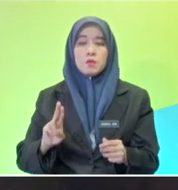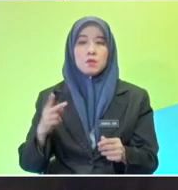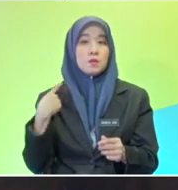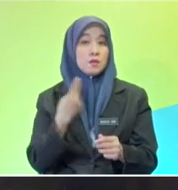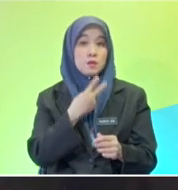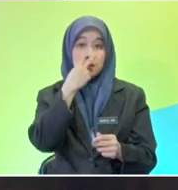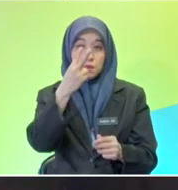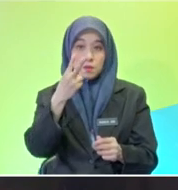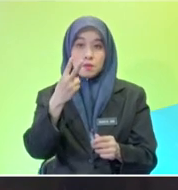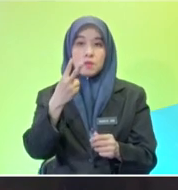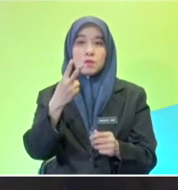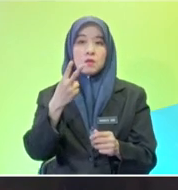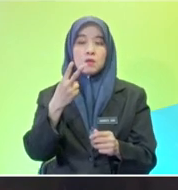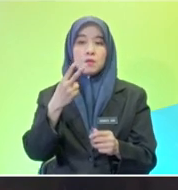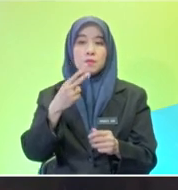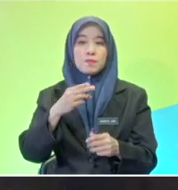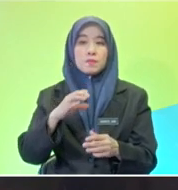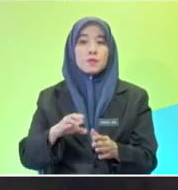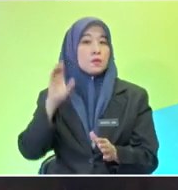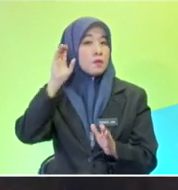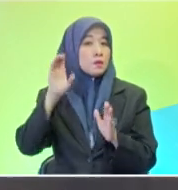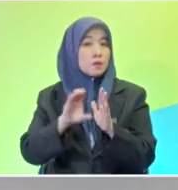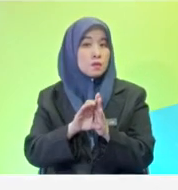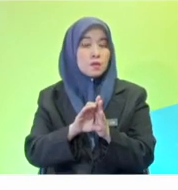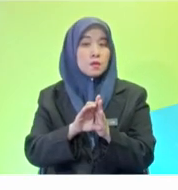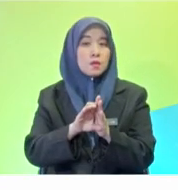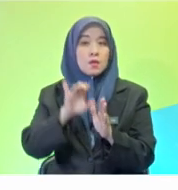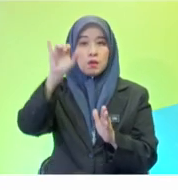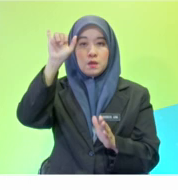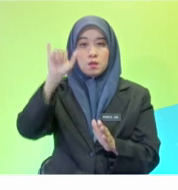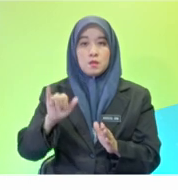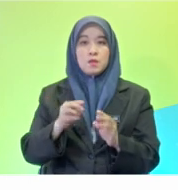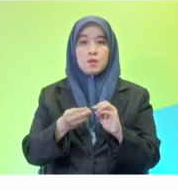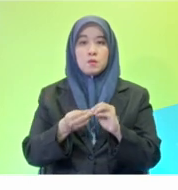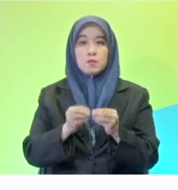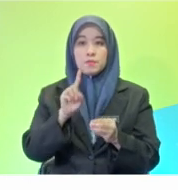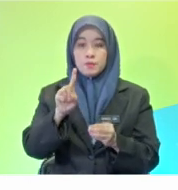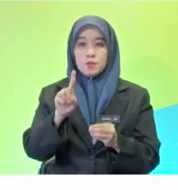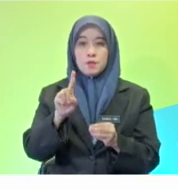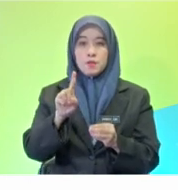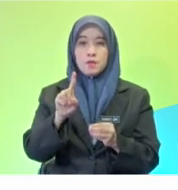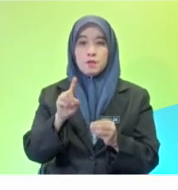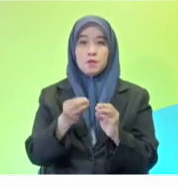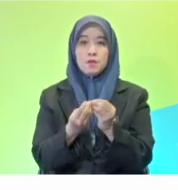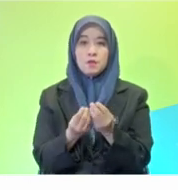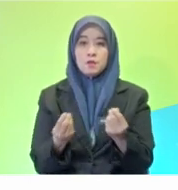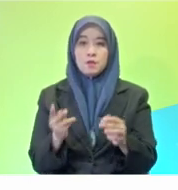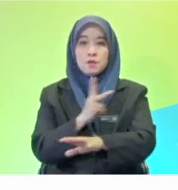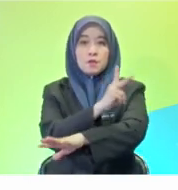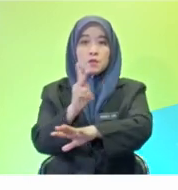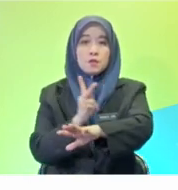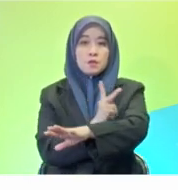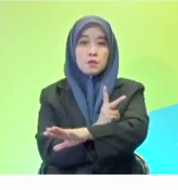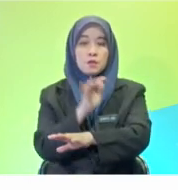ni. Okey, yang pertama ialah tanah kebun. Tanah kebun. Okey. Yang